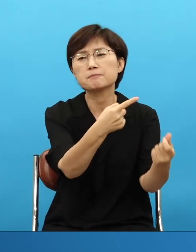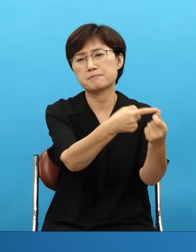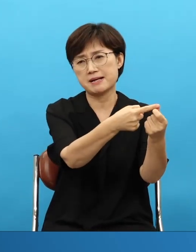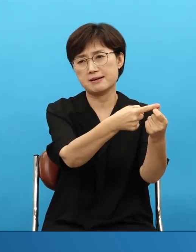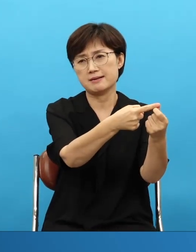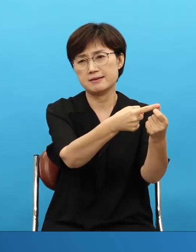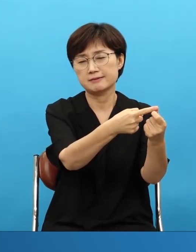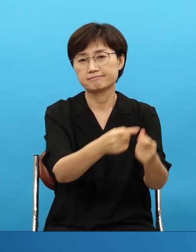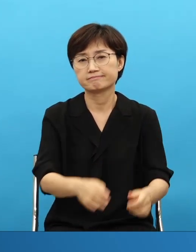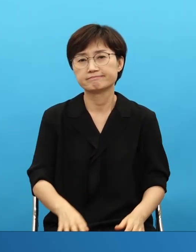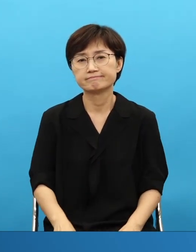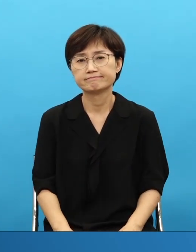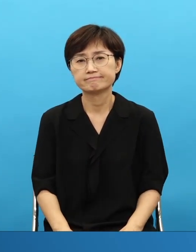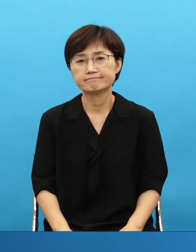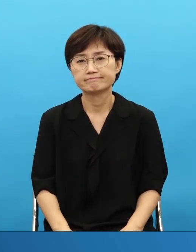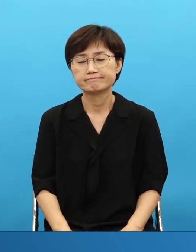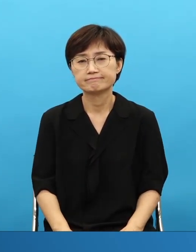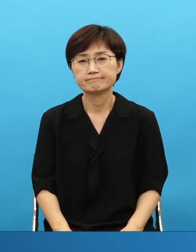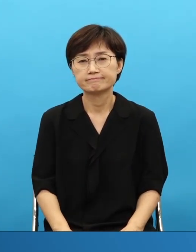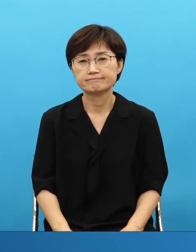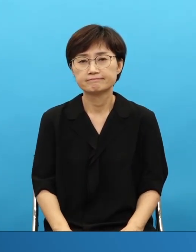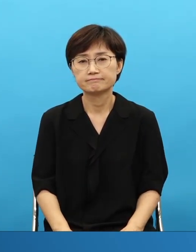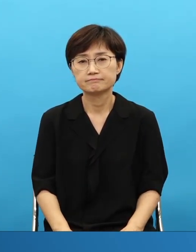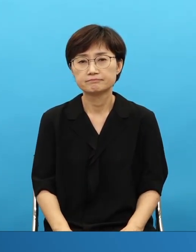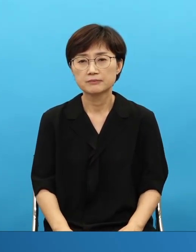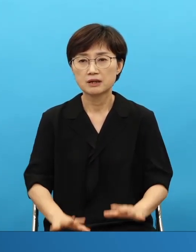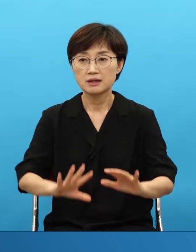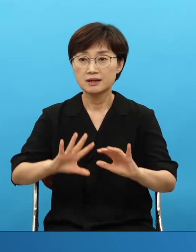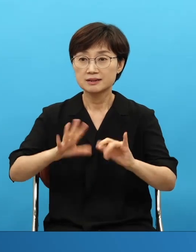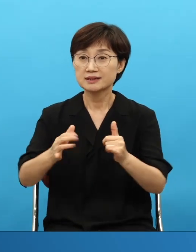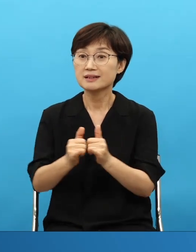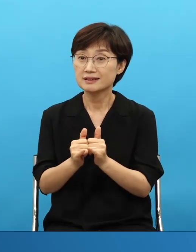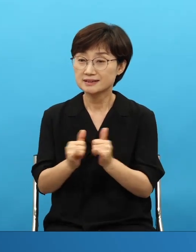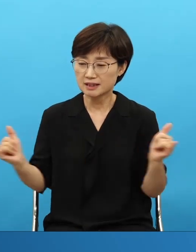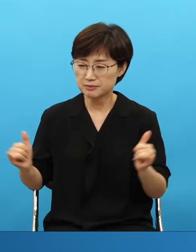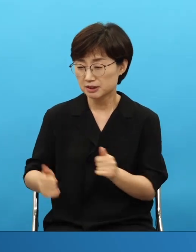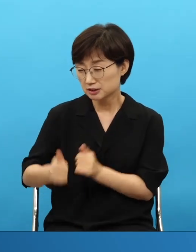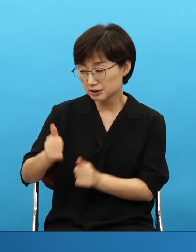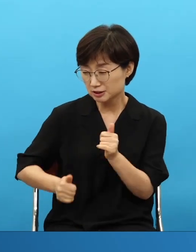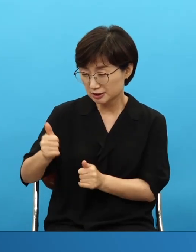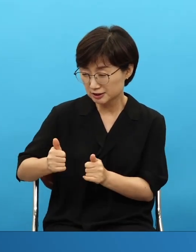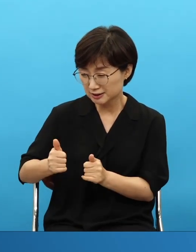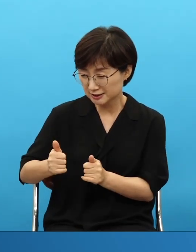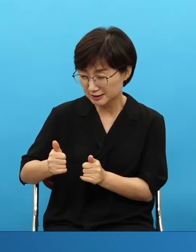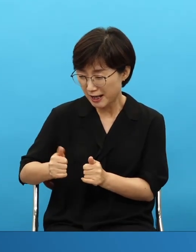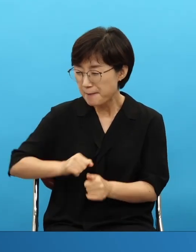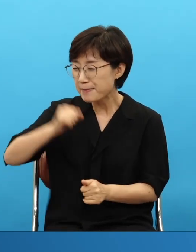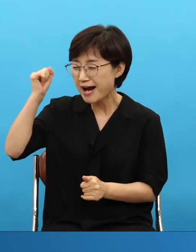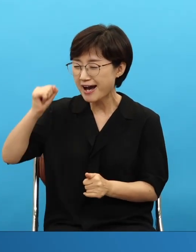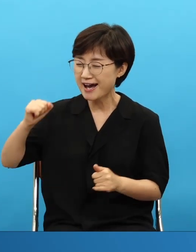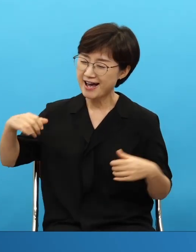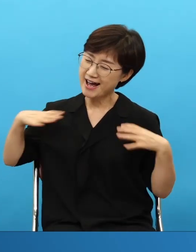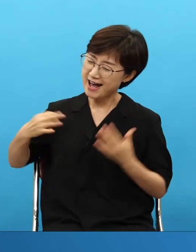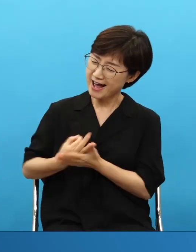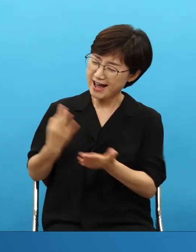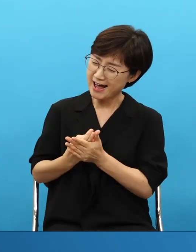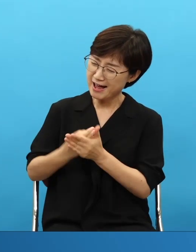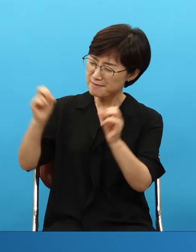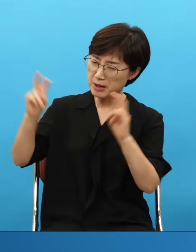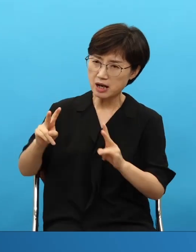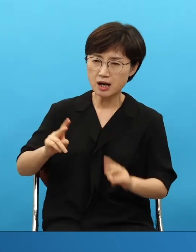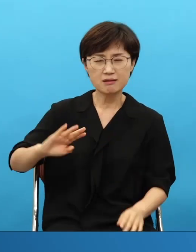是能够影响二三七国家还有王的宣教士。 명심해야 돼요. 铭记这个。 세상 사람들 뭐 어째 시험째 성공하고 그런 수준 아닙니까? 우리는 그런 수준이 아니에요,